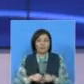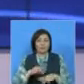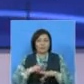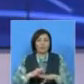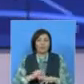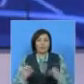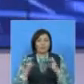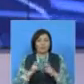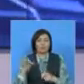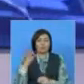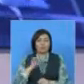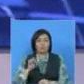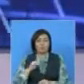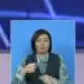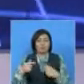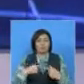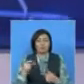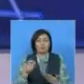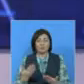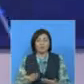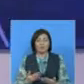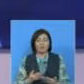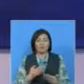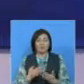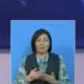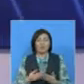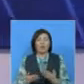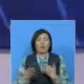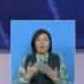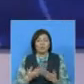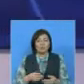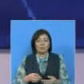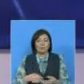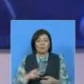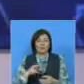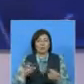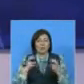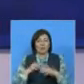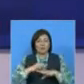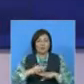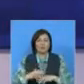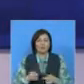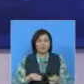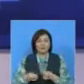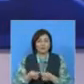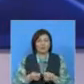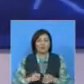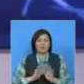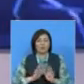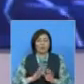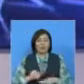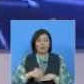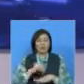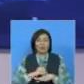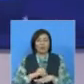по изучению истории репрессий обсудили сегодня на очередном заседании региональной комиссии, прошедшем под председательством заместителя акима